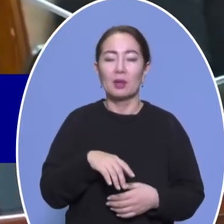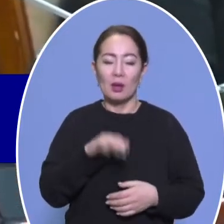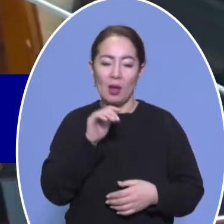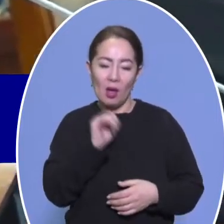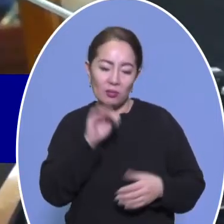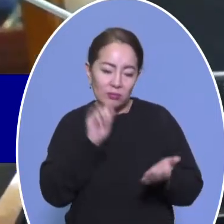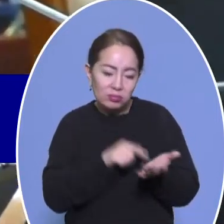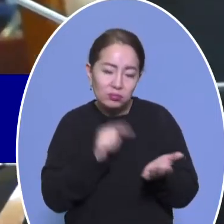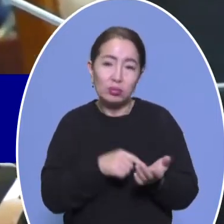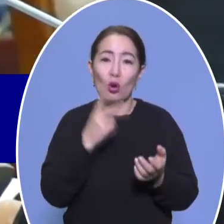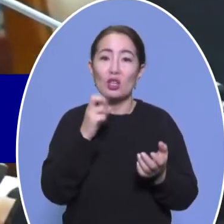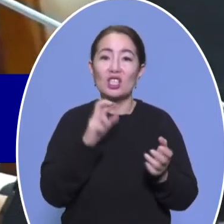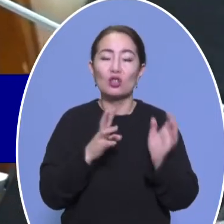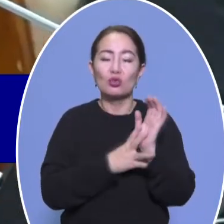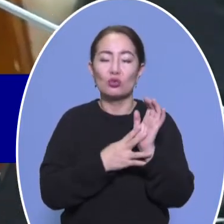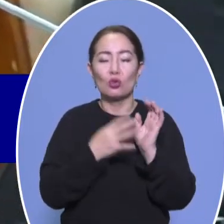веб хандалтаар бол